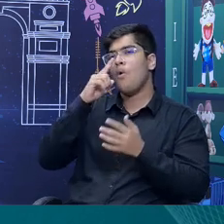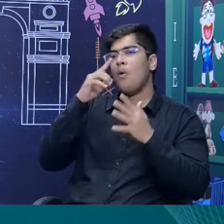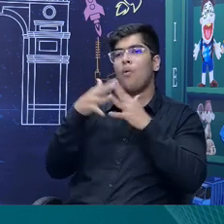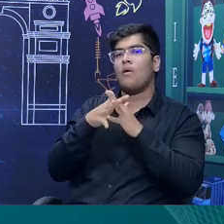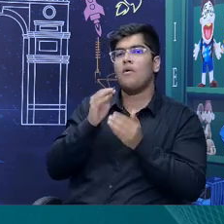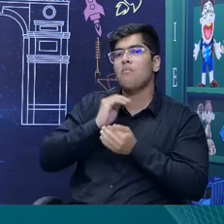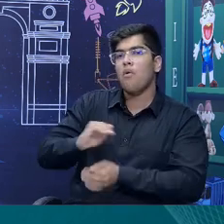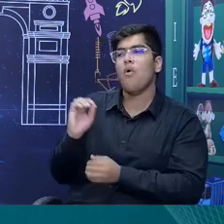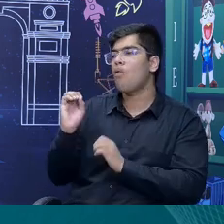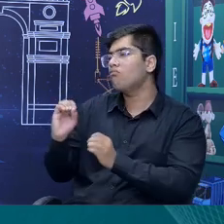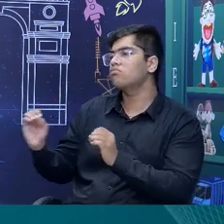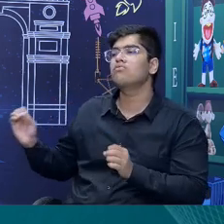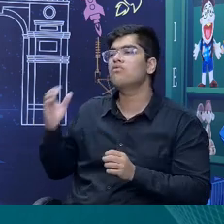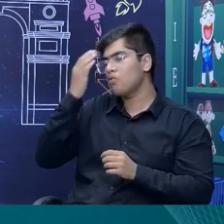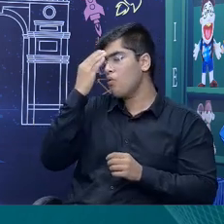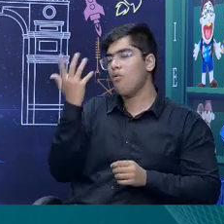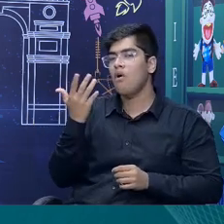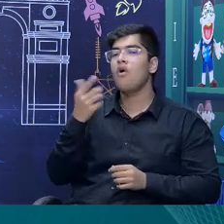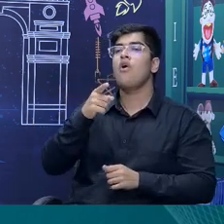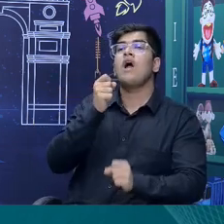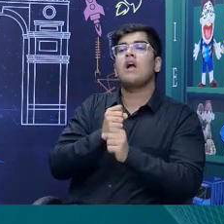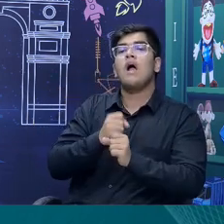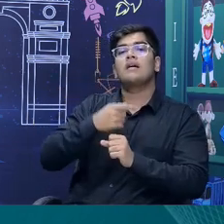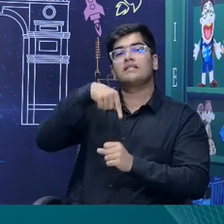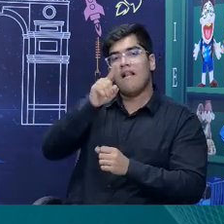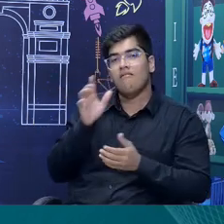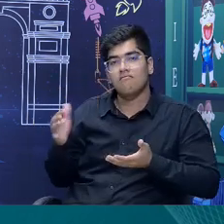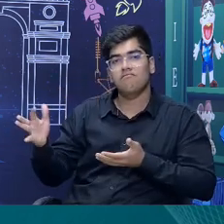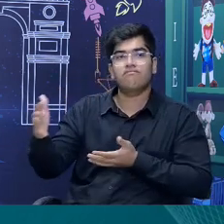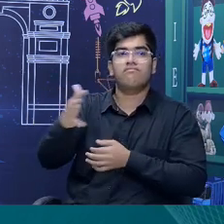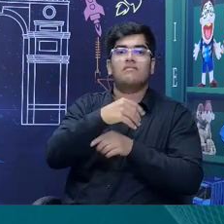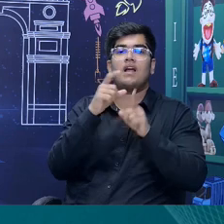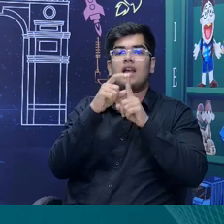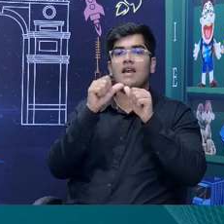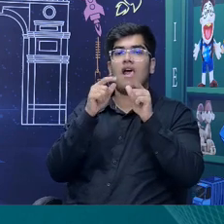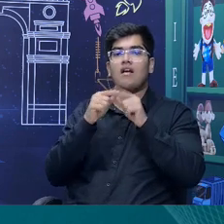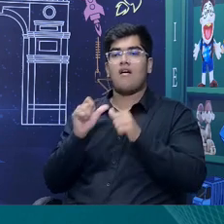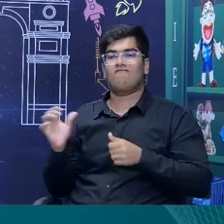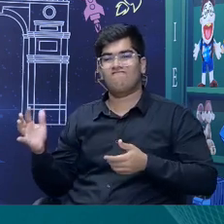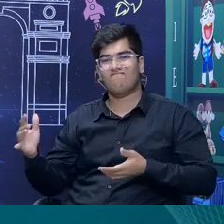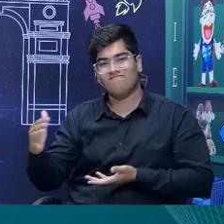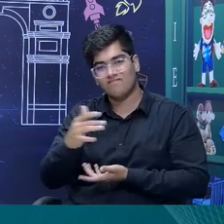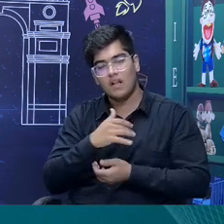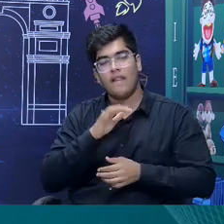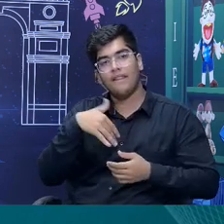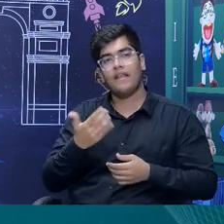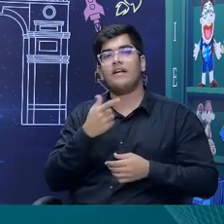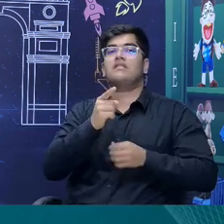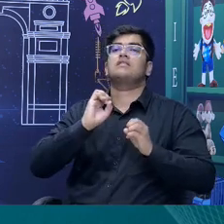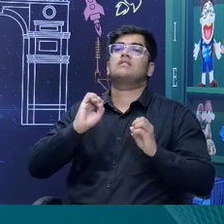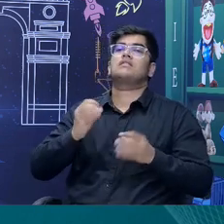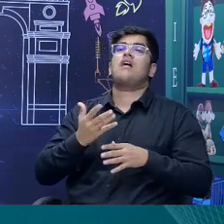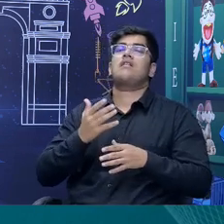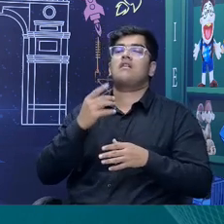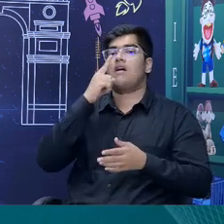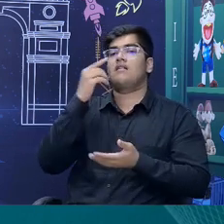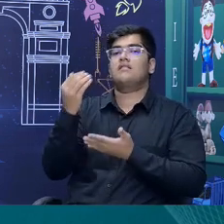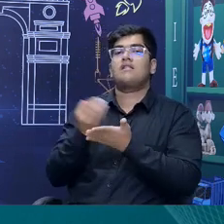की इतना रेशों ऑफ वूमेन है और इतना रेशों ऑफ मैं सो तू रिच आउट तू डी फीमेल क्षेत्र तू इन करेज